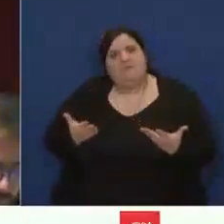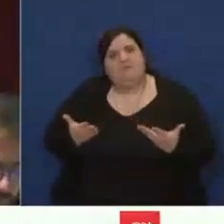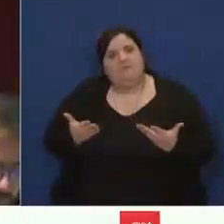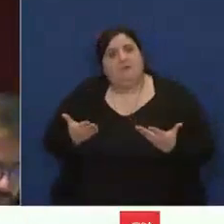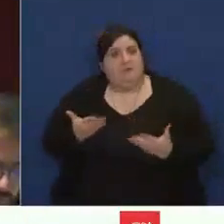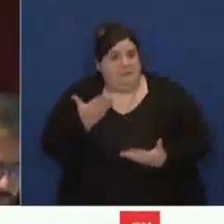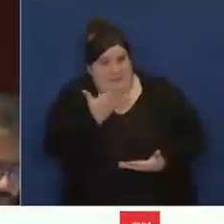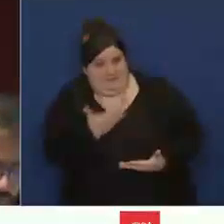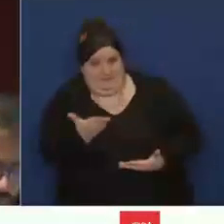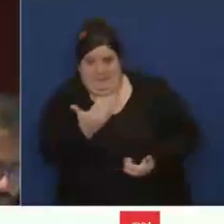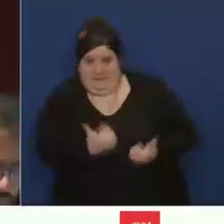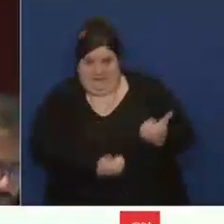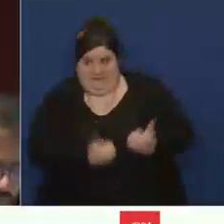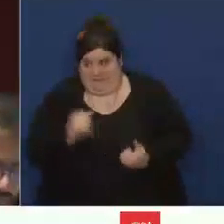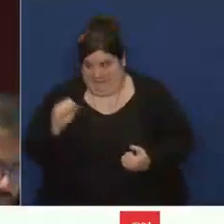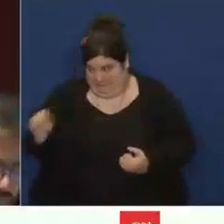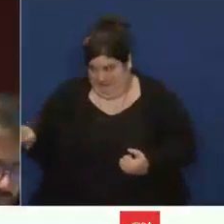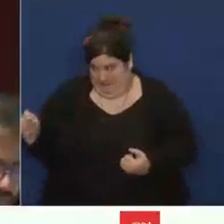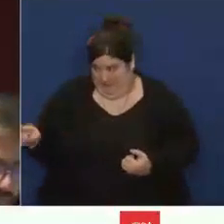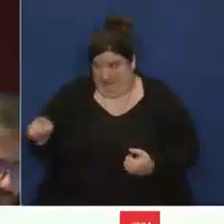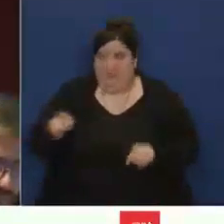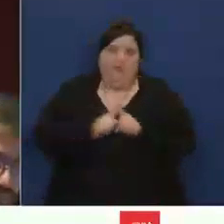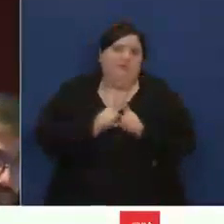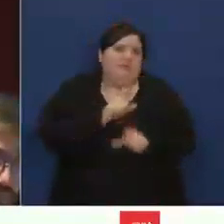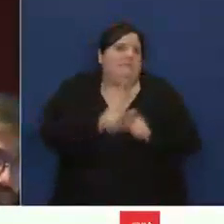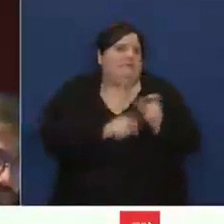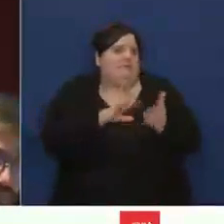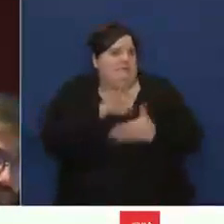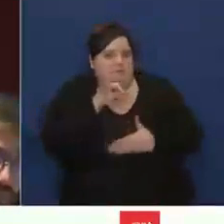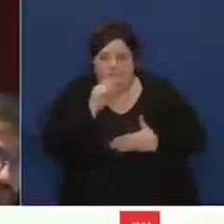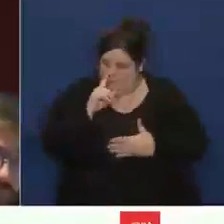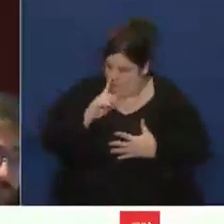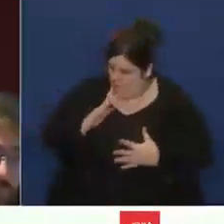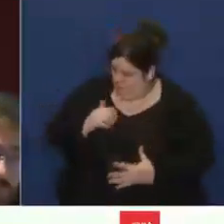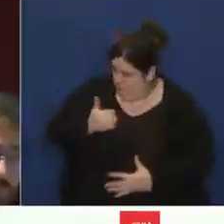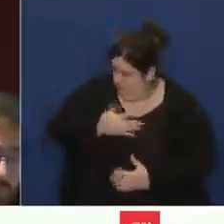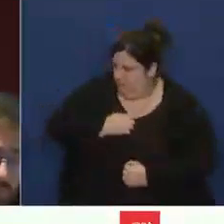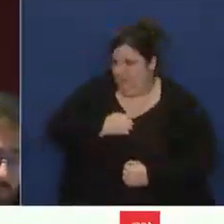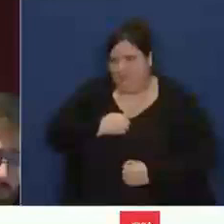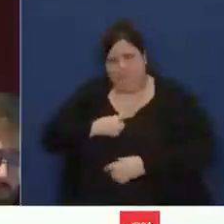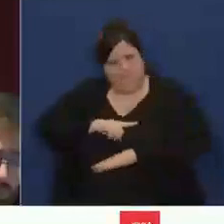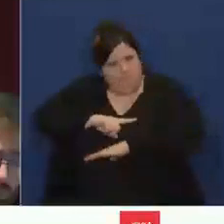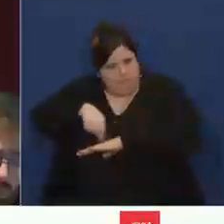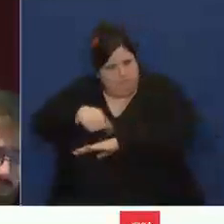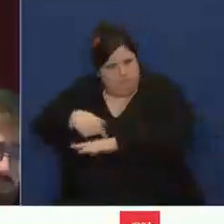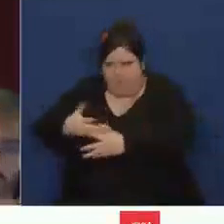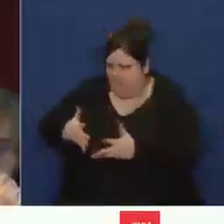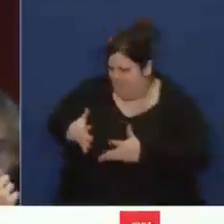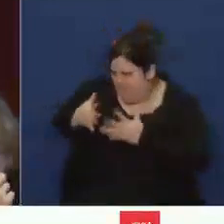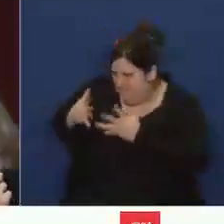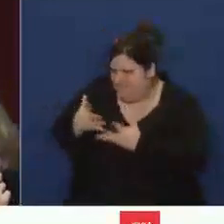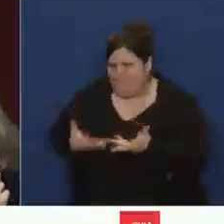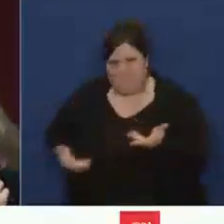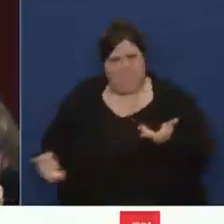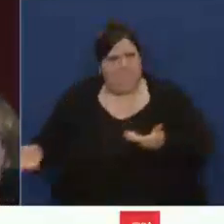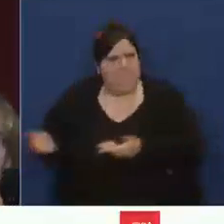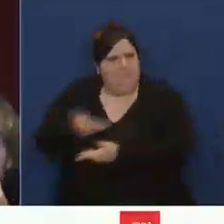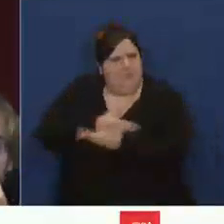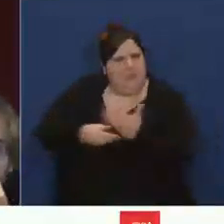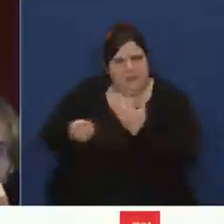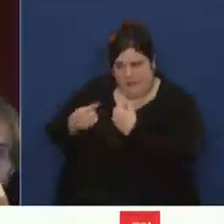les services que j'ai cités et les élus qui prennent le temps de participer à cette